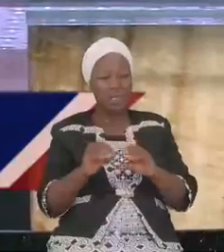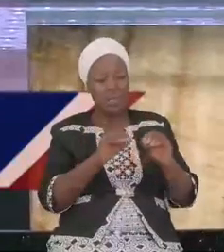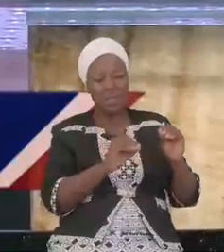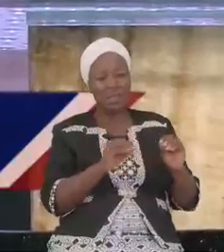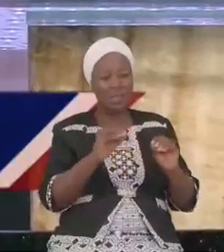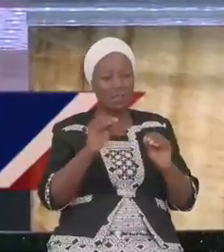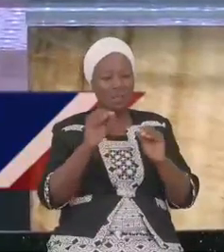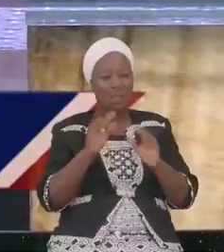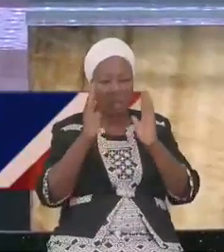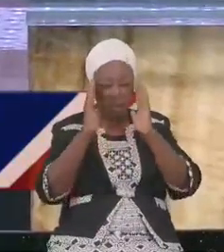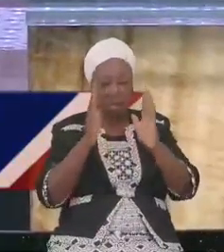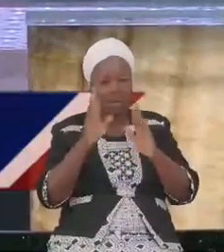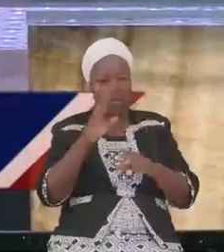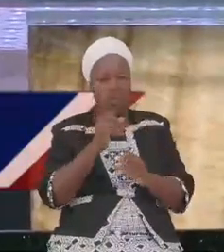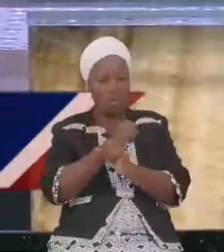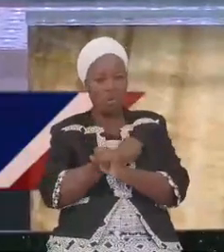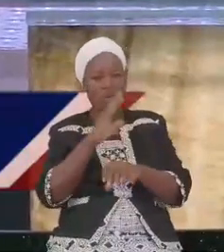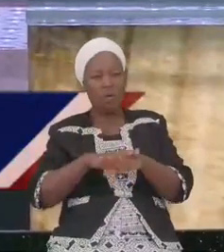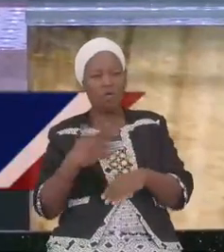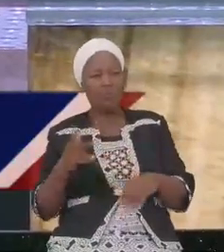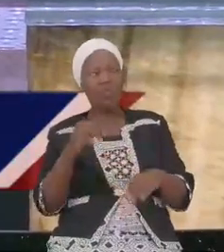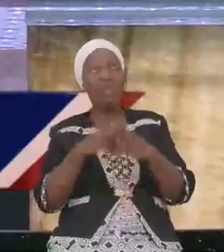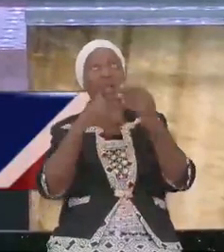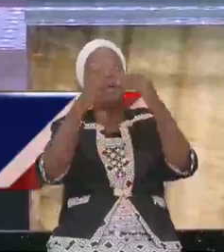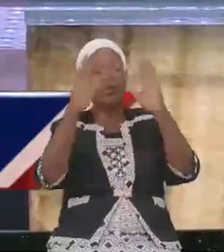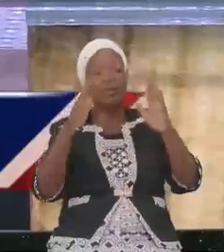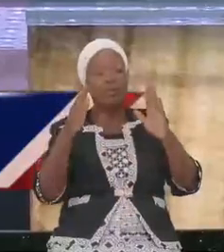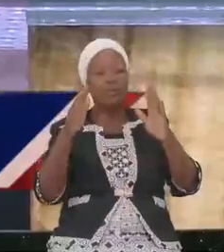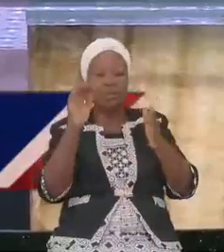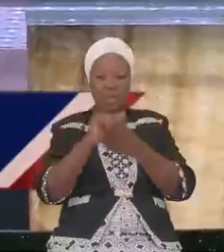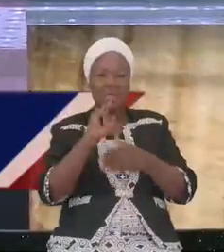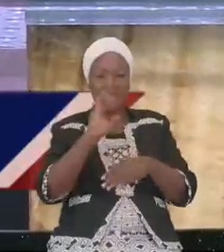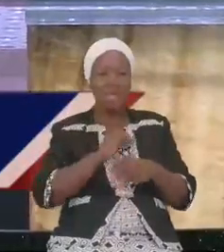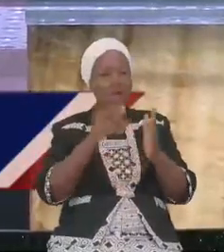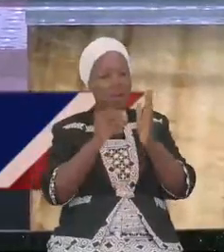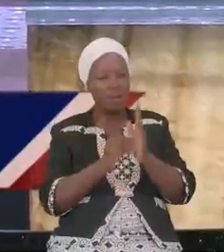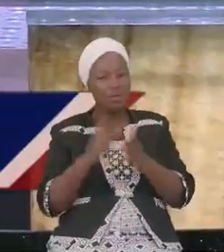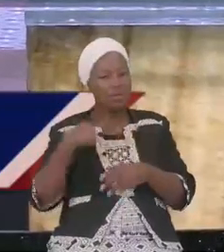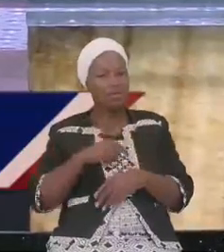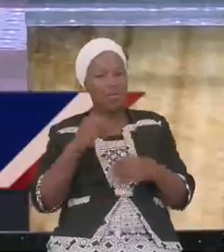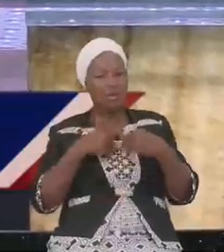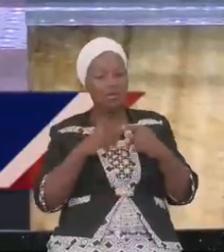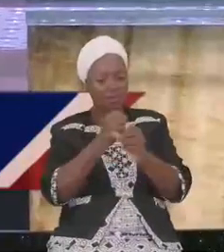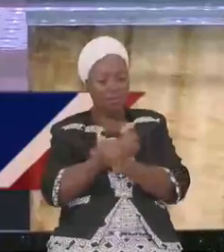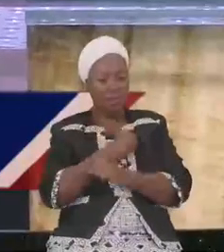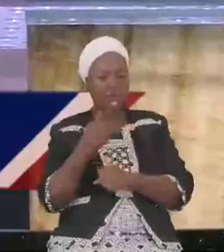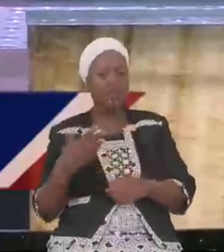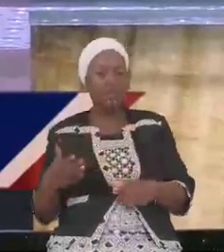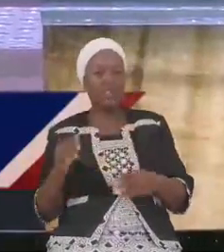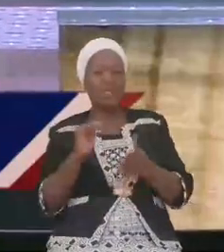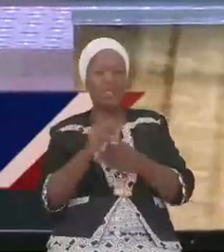Affectionnez-vous aux choses d'en haut, c'est notre portion. Nous devons aimer les choses d'en